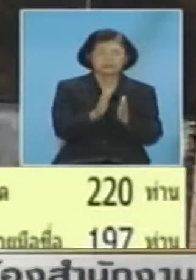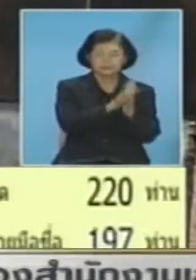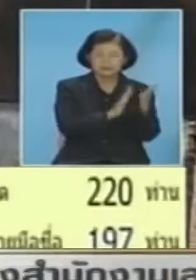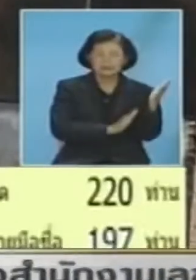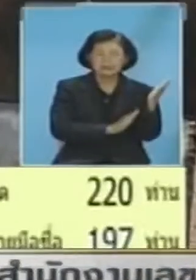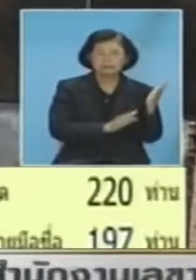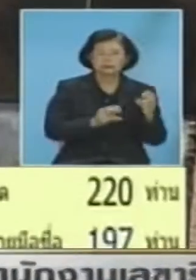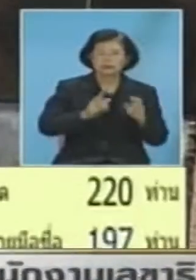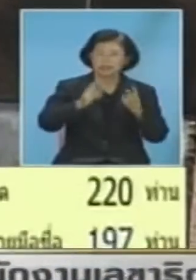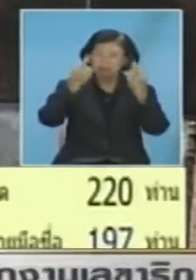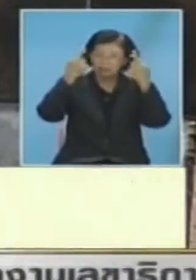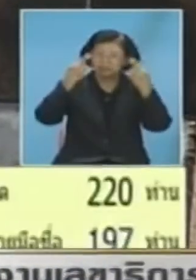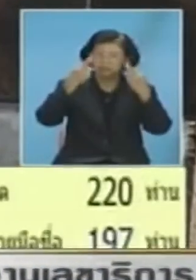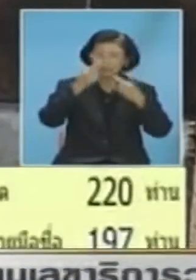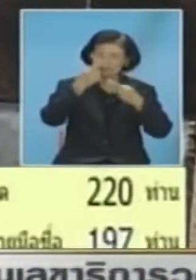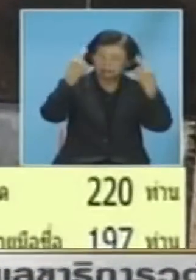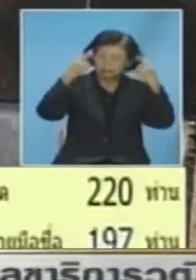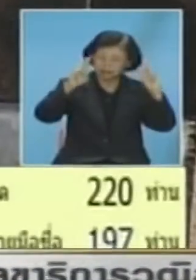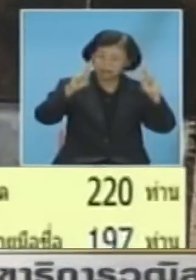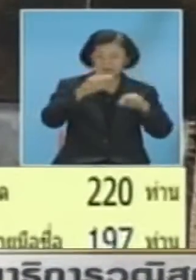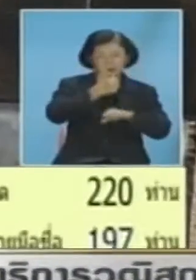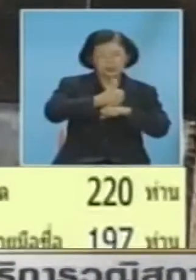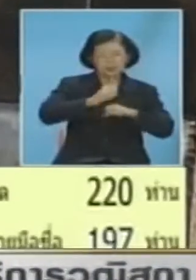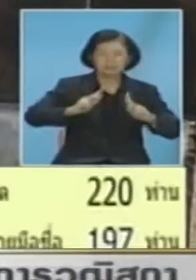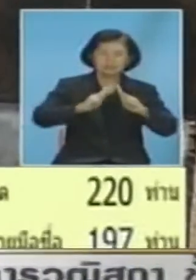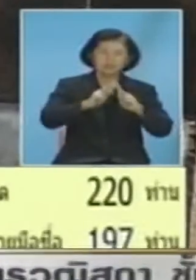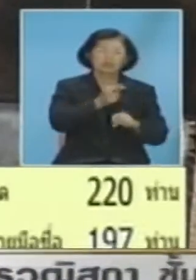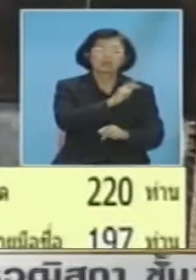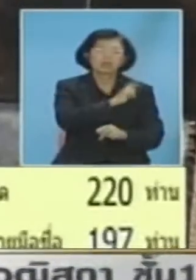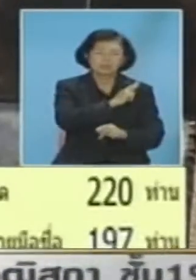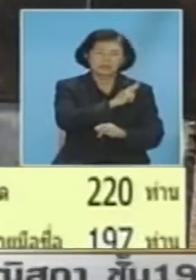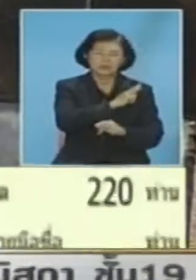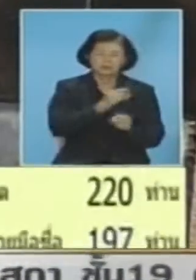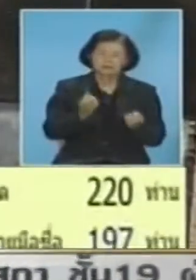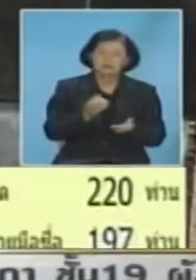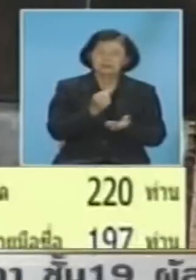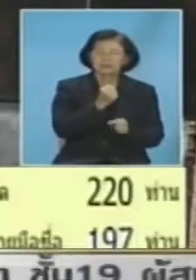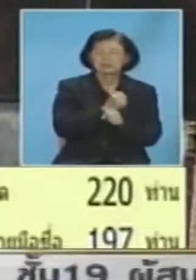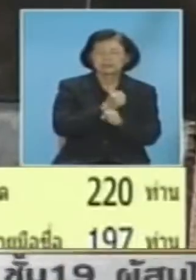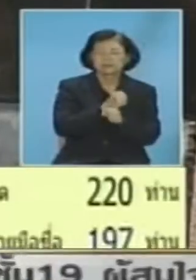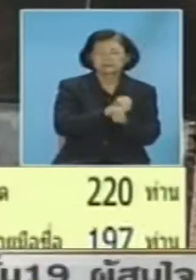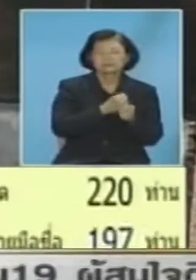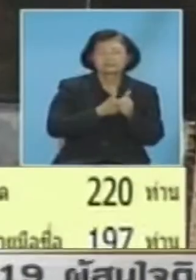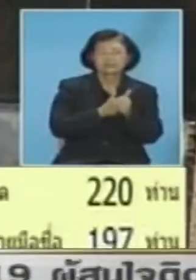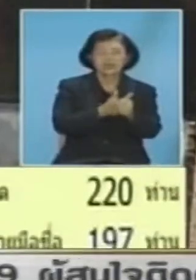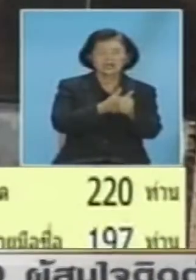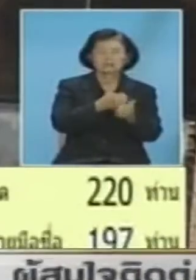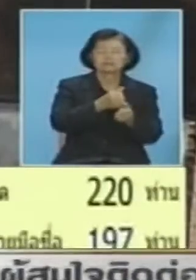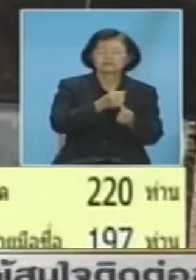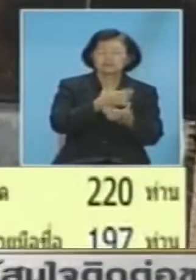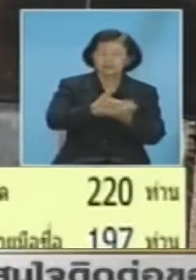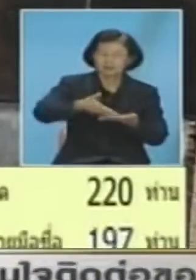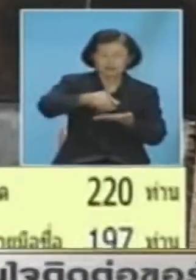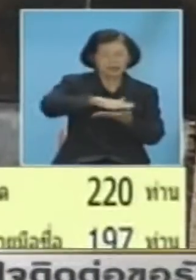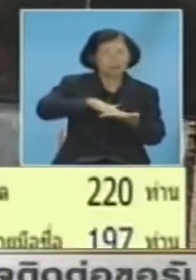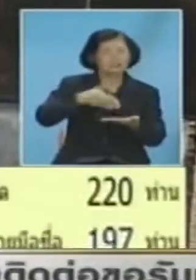ส่วนรัฐมนตรีก็จะเป็นผู้ที่รับผิดชอบในการขับเคลื่อนให้นโยบายนั้นเกิดขึ้นจริงซึ่งในการดำเนิน